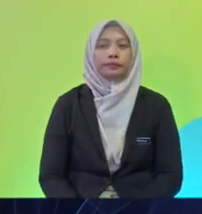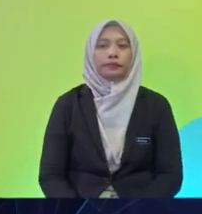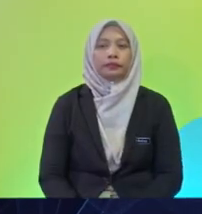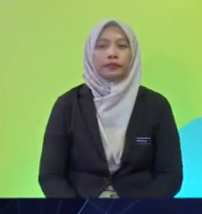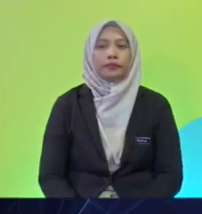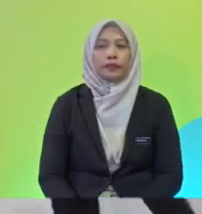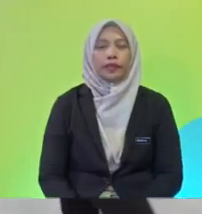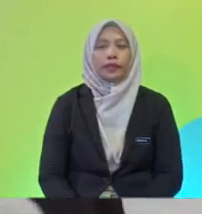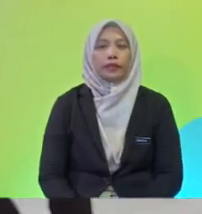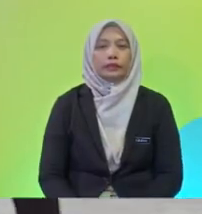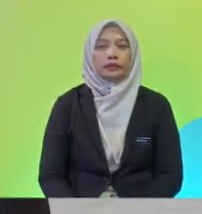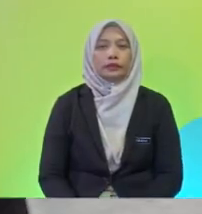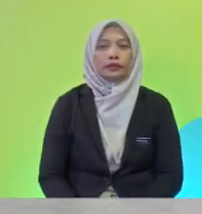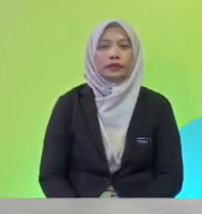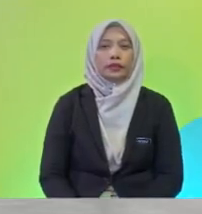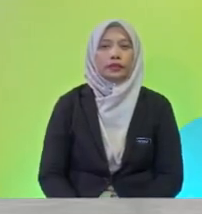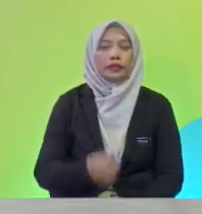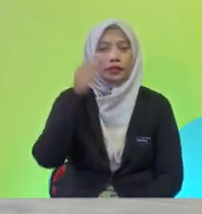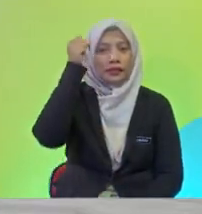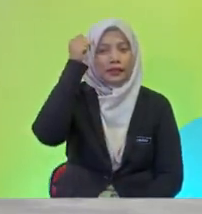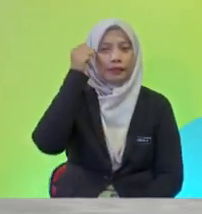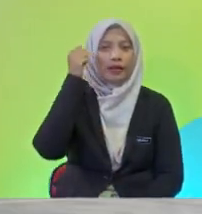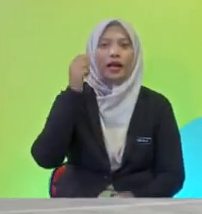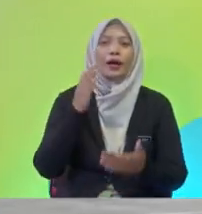Okey, Aiman telah melepasi garisan tengah.